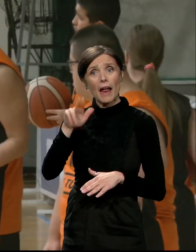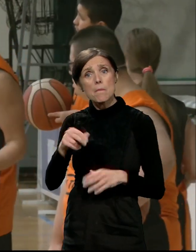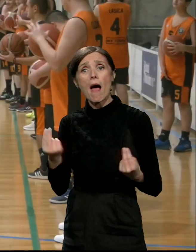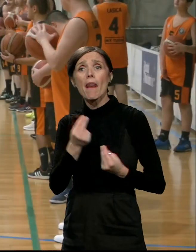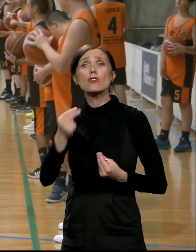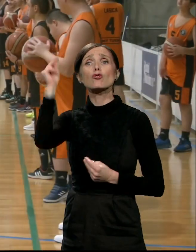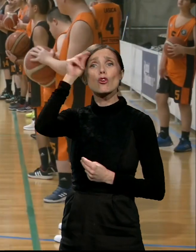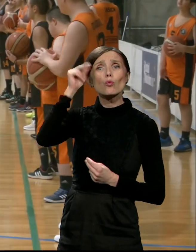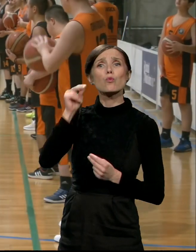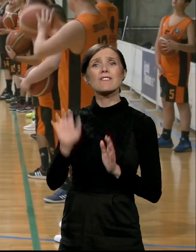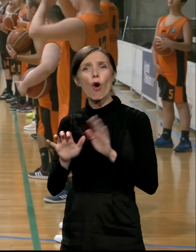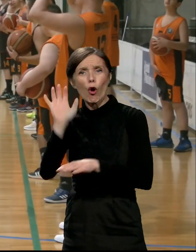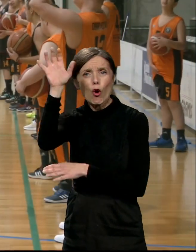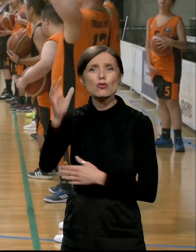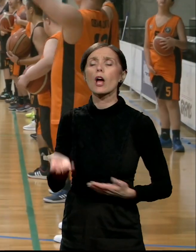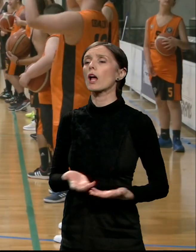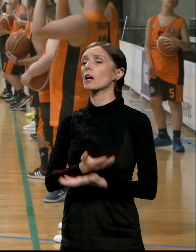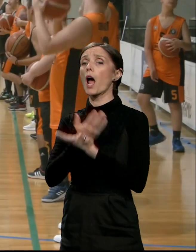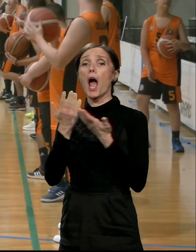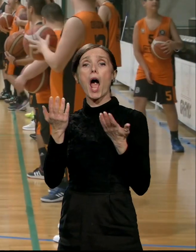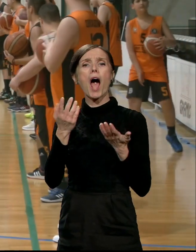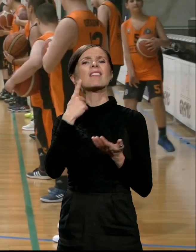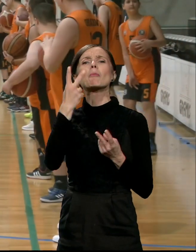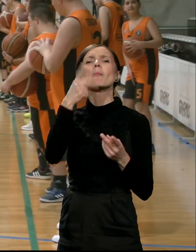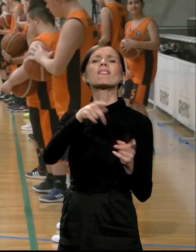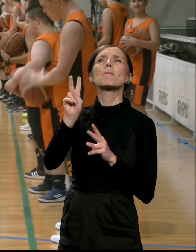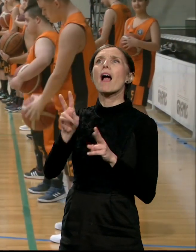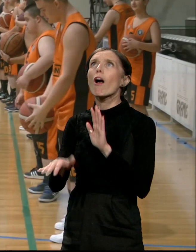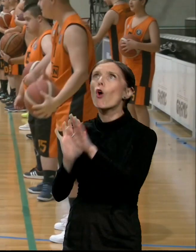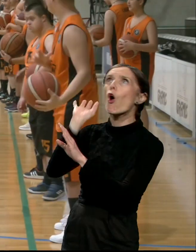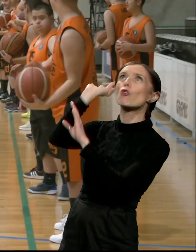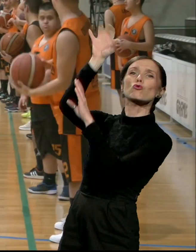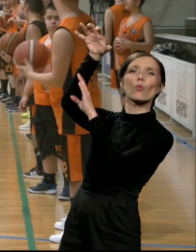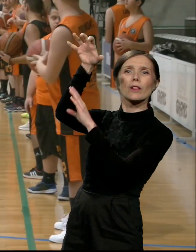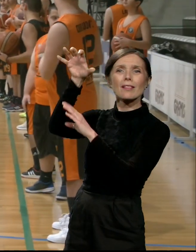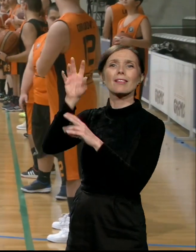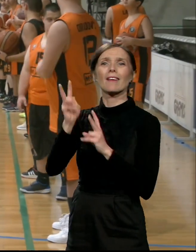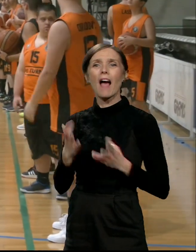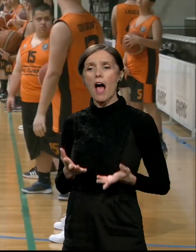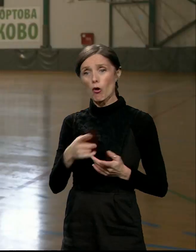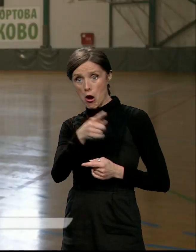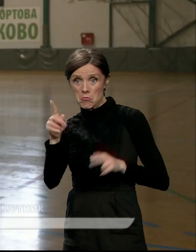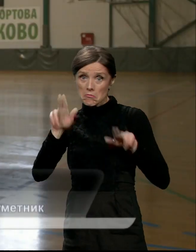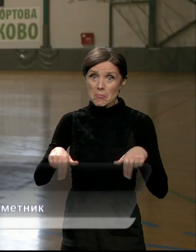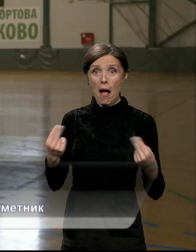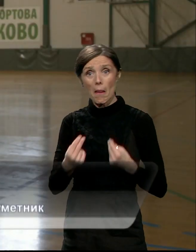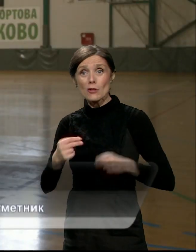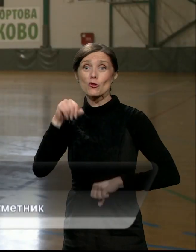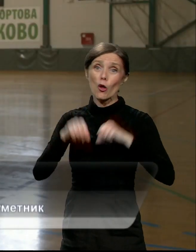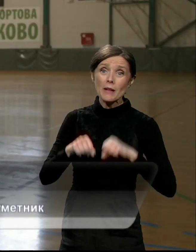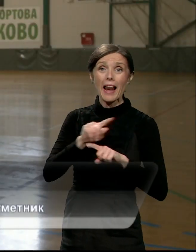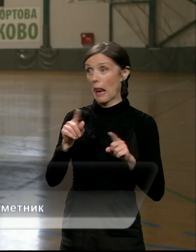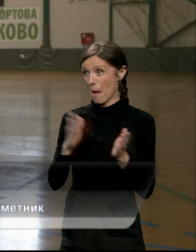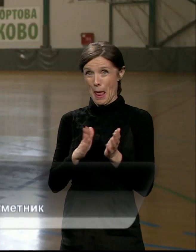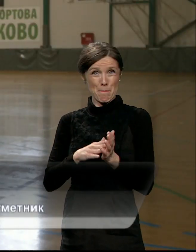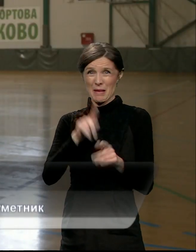loptom, kako izvode šut, da li imaju, pokazuju neki talenat već. Neki od ljudi koji